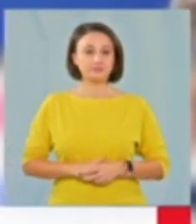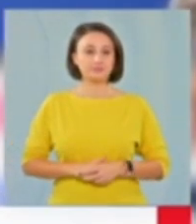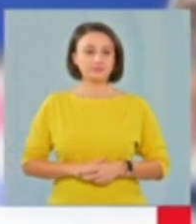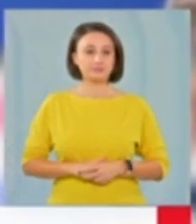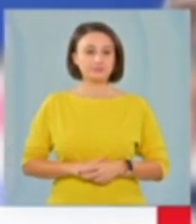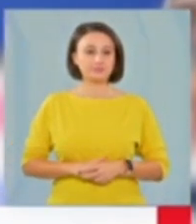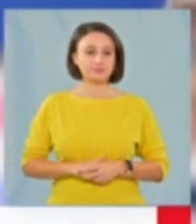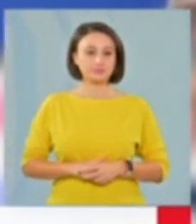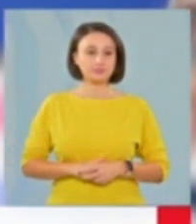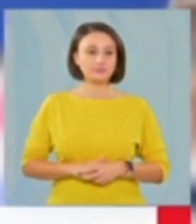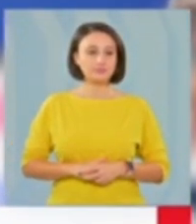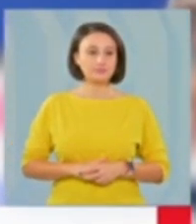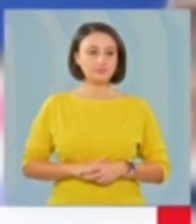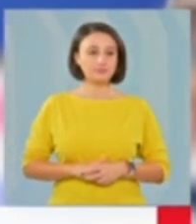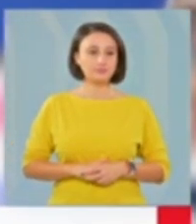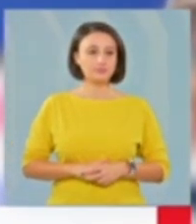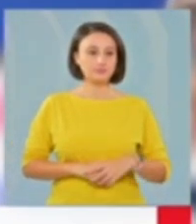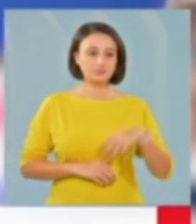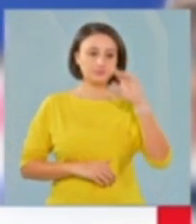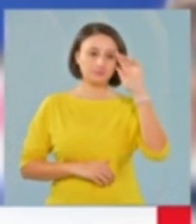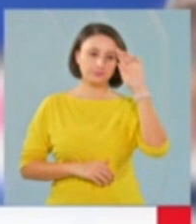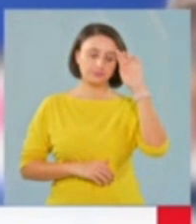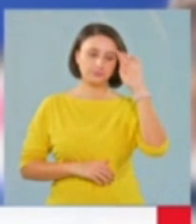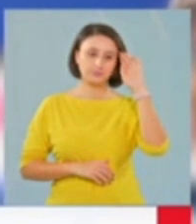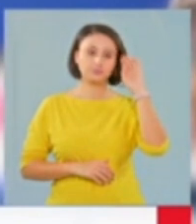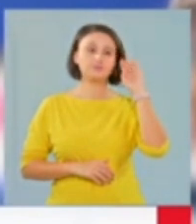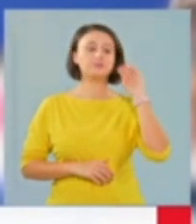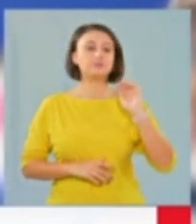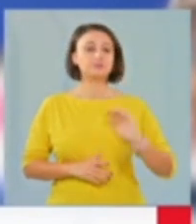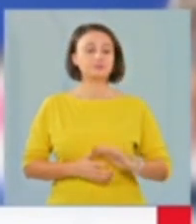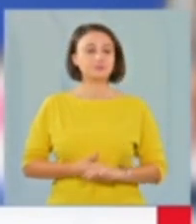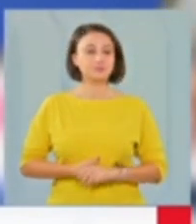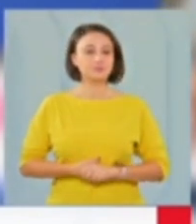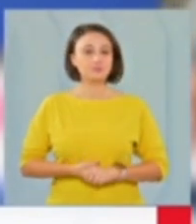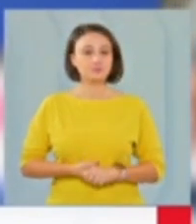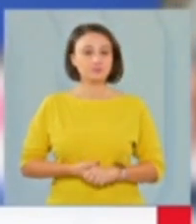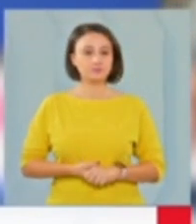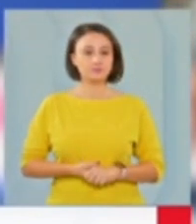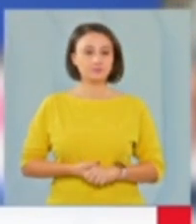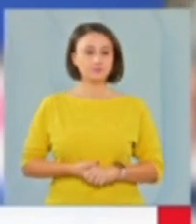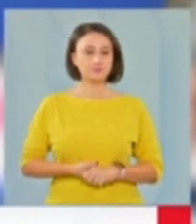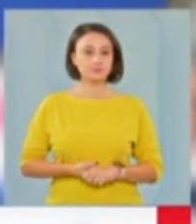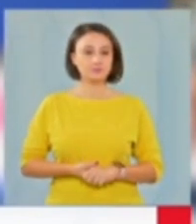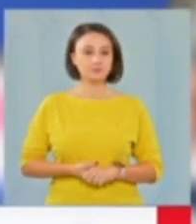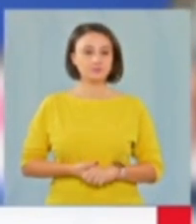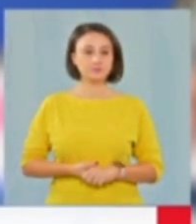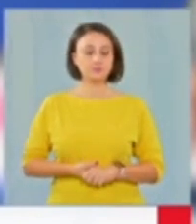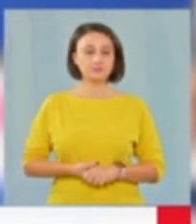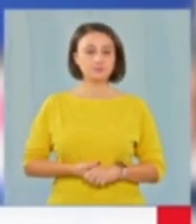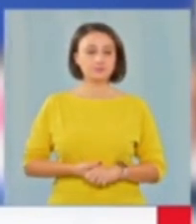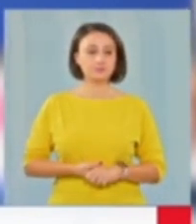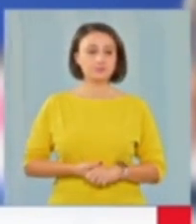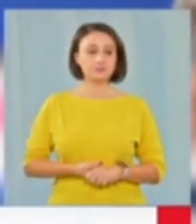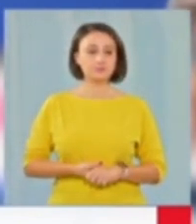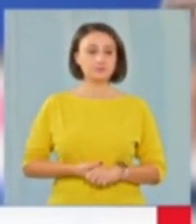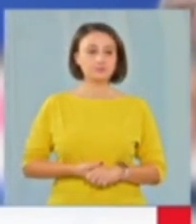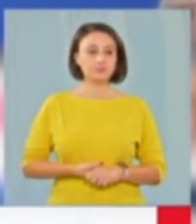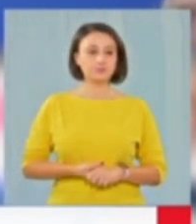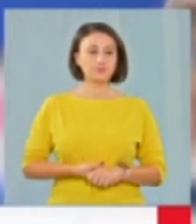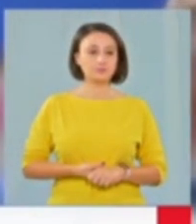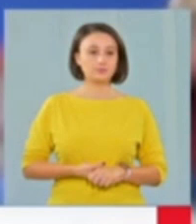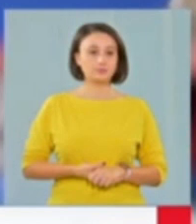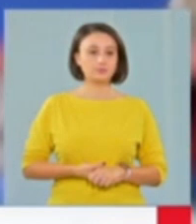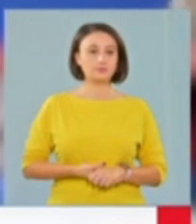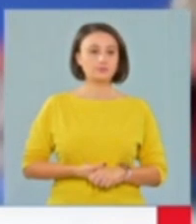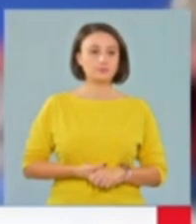would... He supported a policy that would cut education and public safety and put more than 40,000 teaching jobs